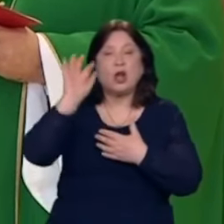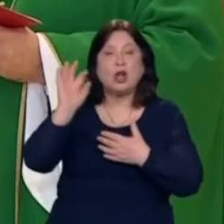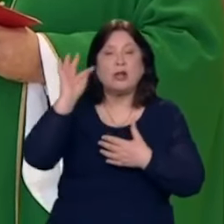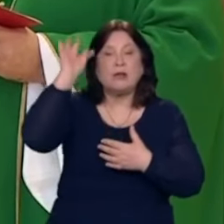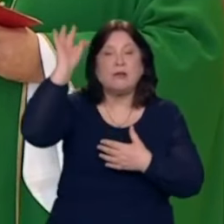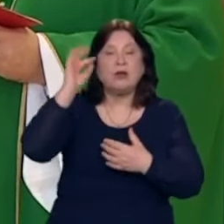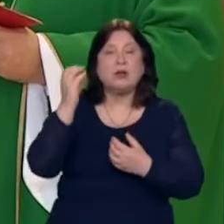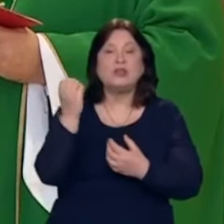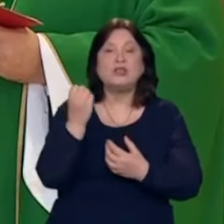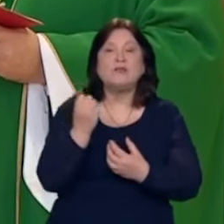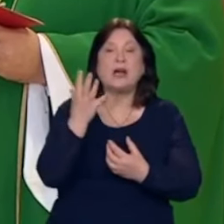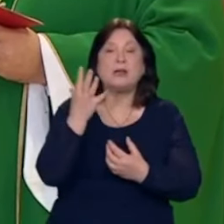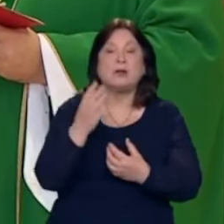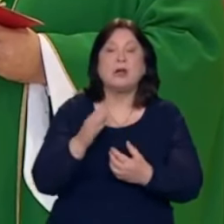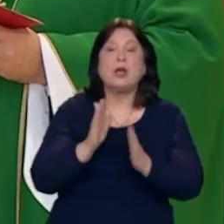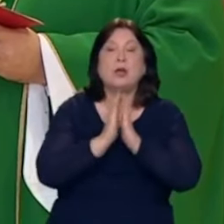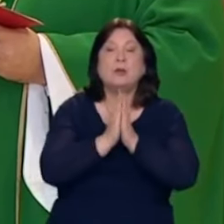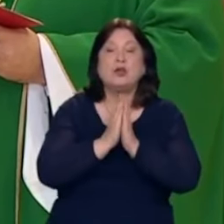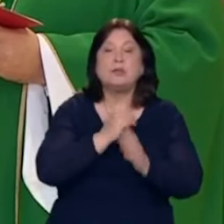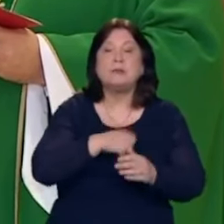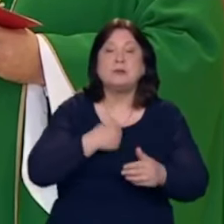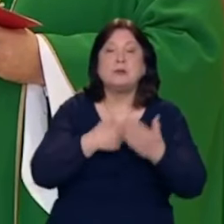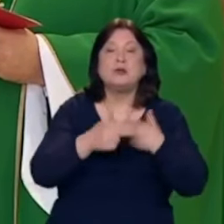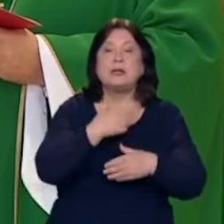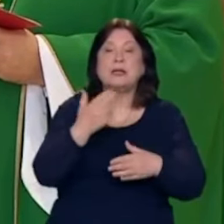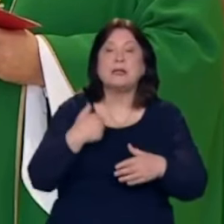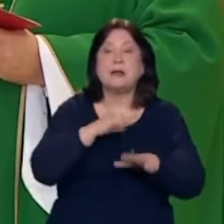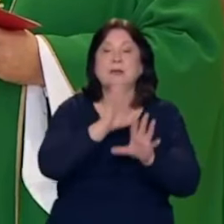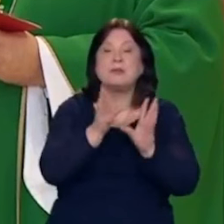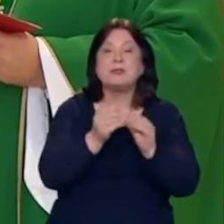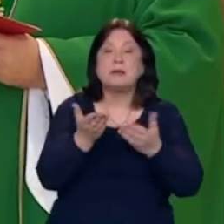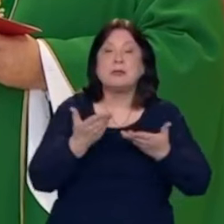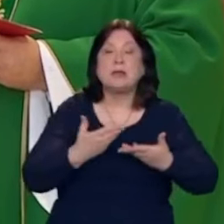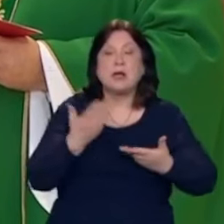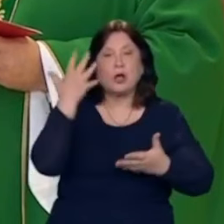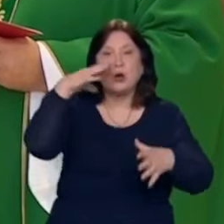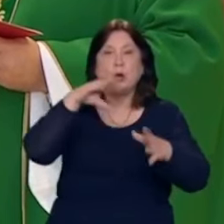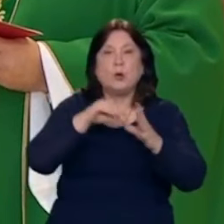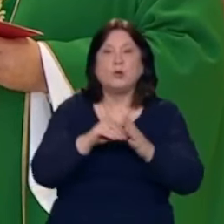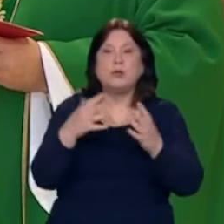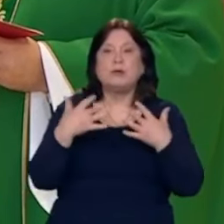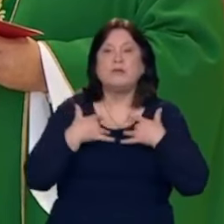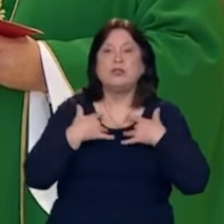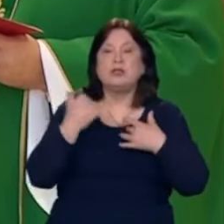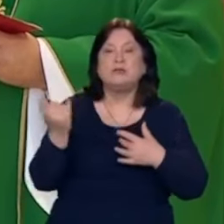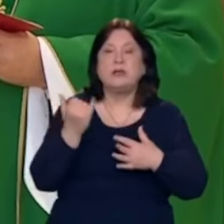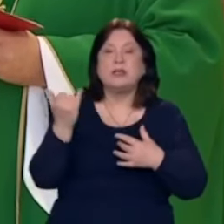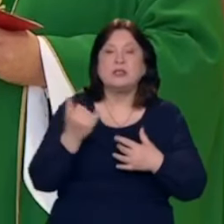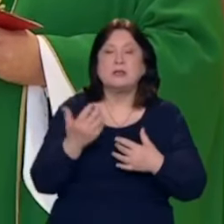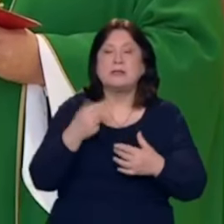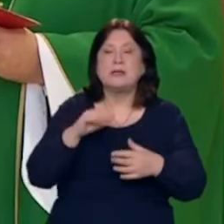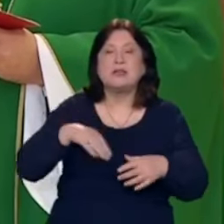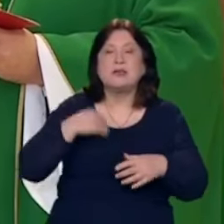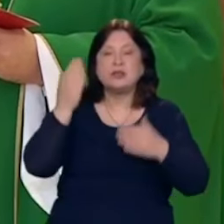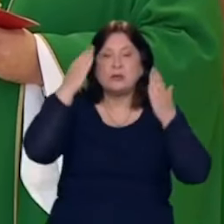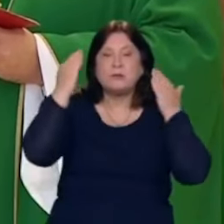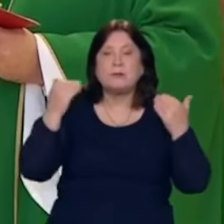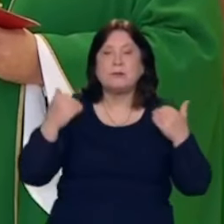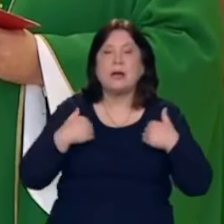Prosimy cię zmiłuj się nad nami wszystkimi daj nam udział w życiu wiecznym z najświętszą bogurodzicą dzie maryj